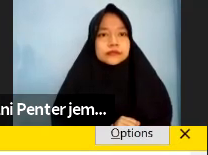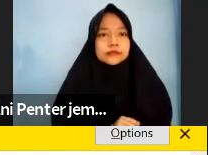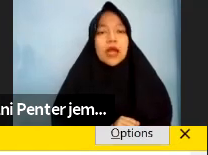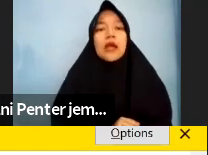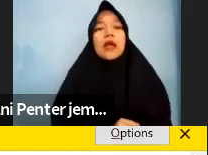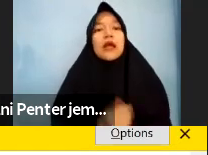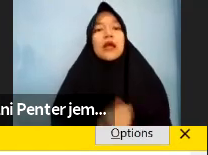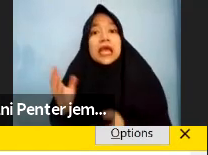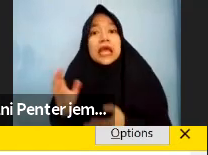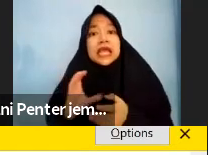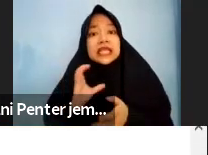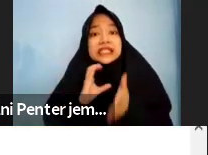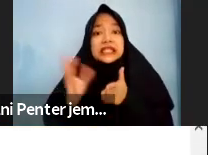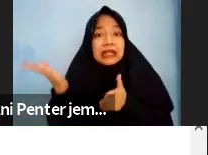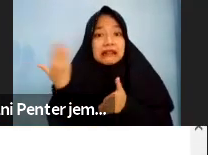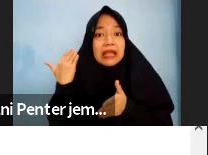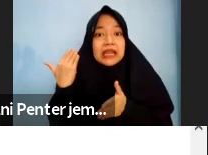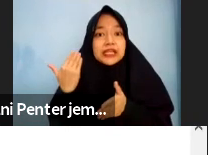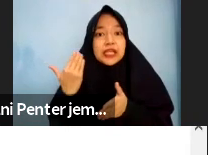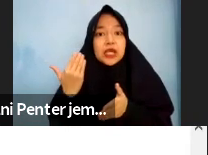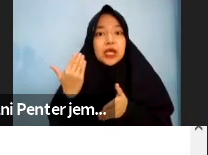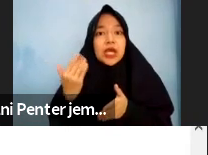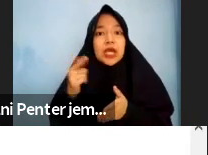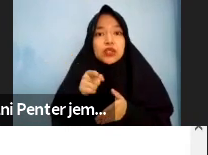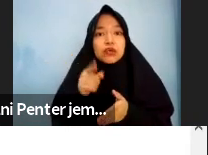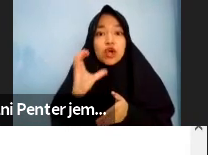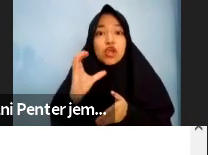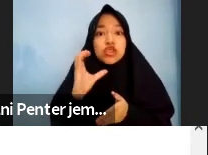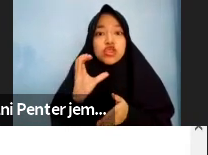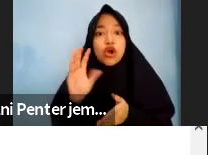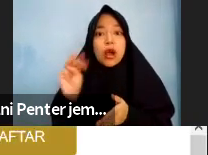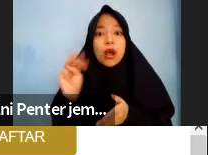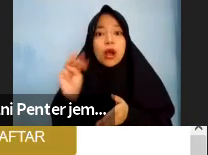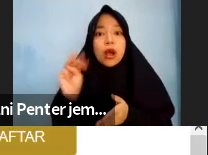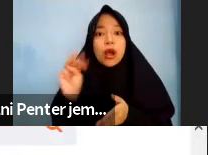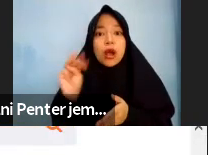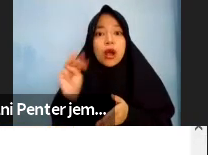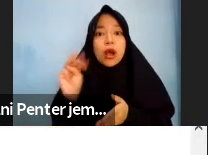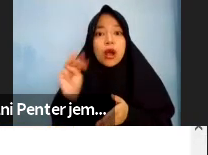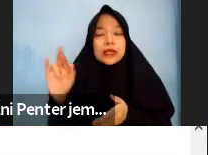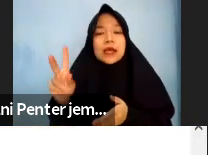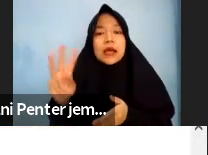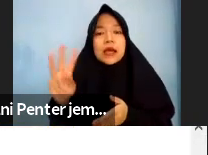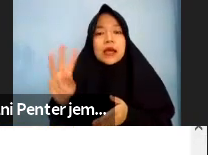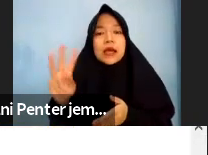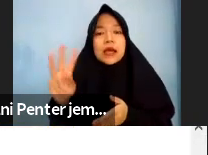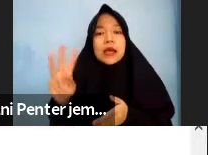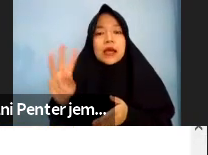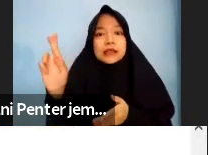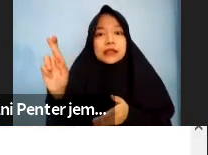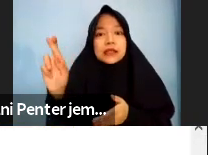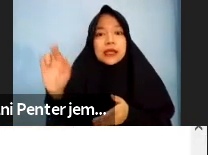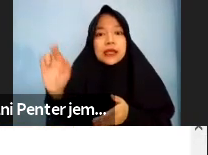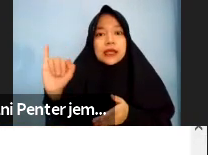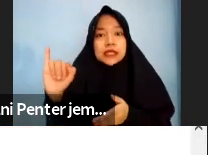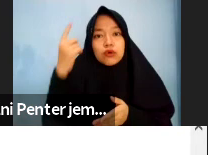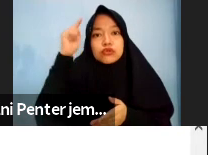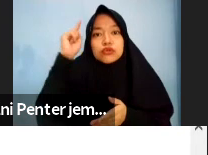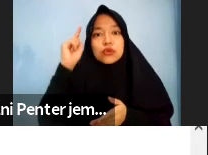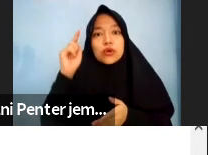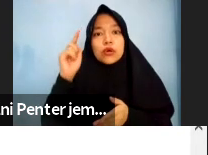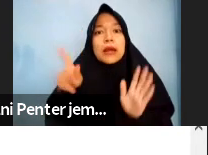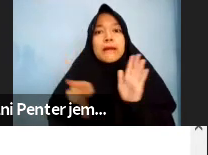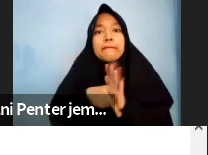nah ini pengetahuan umumnya pengetahuan umum tadi misalkan nih tentang wayang nih wayang saya ambil misalkan